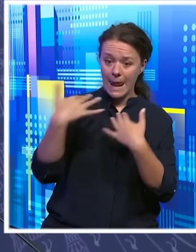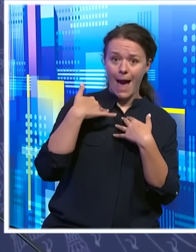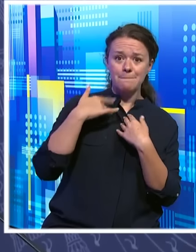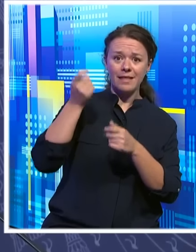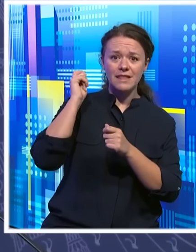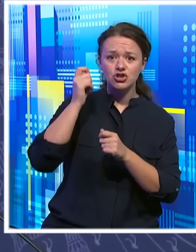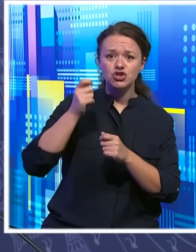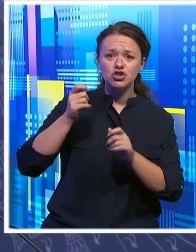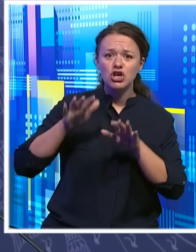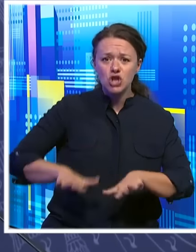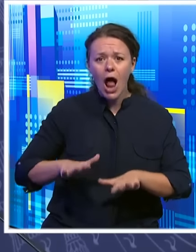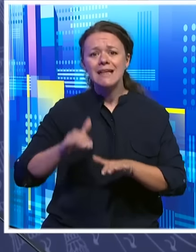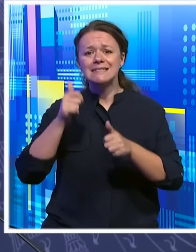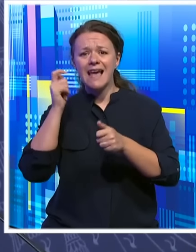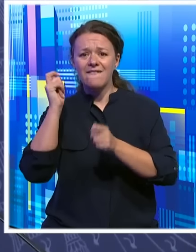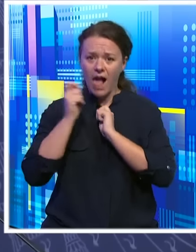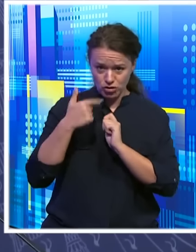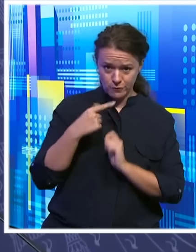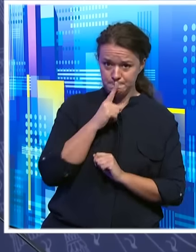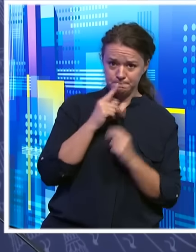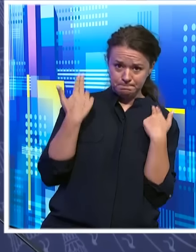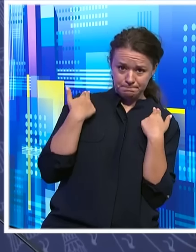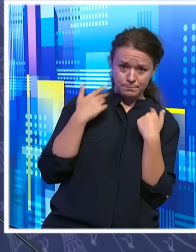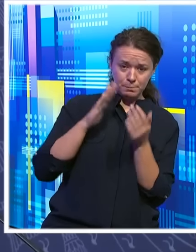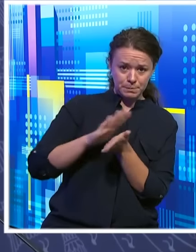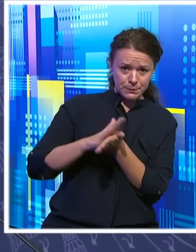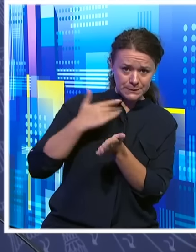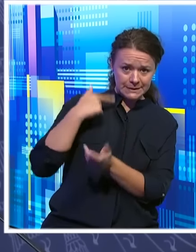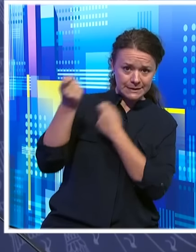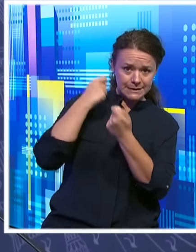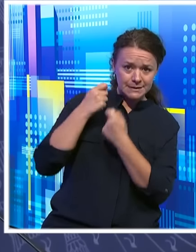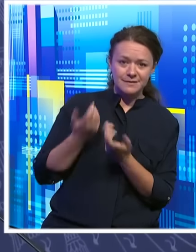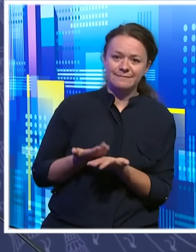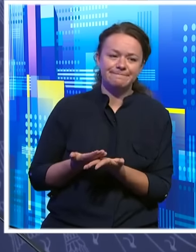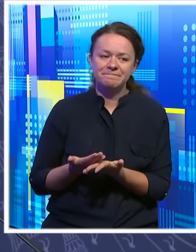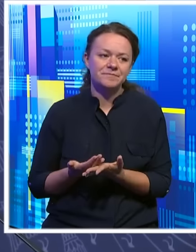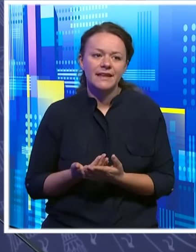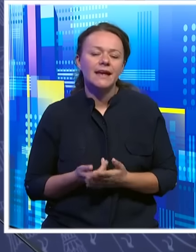i flašama. Nisam se oglašavao, naučio sam na sve to,